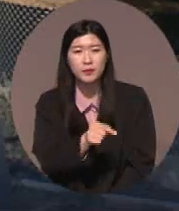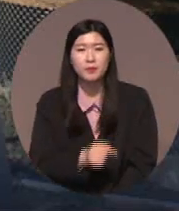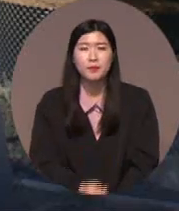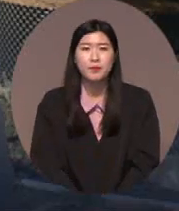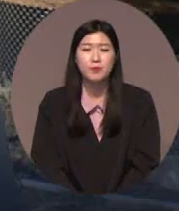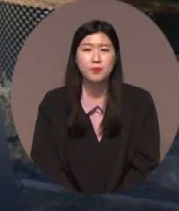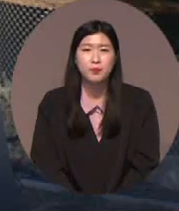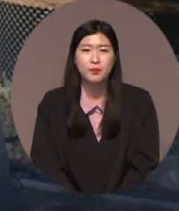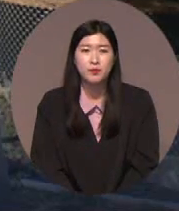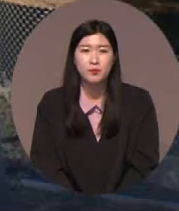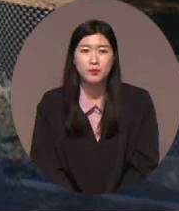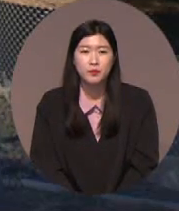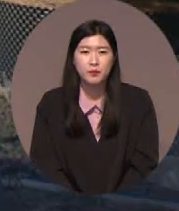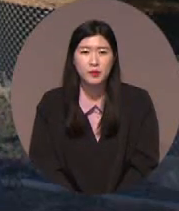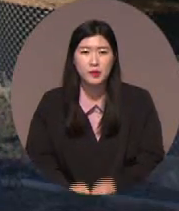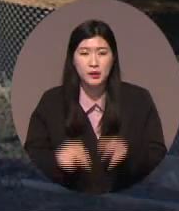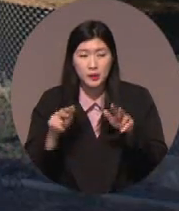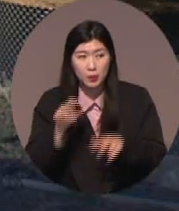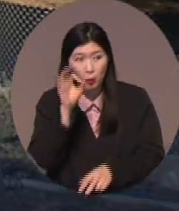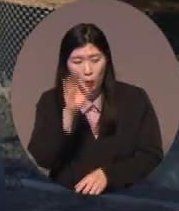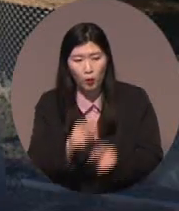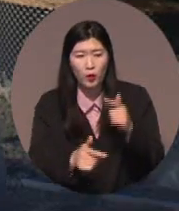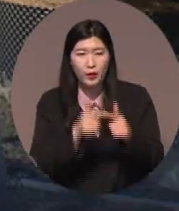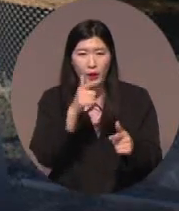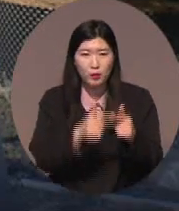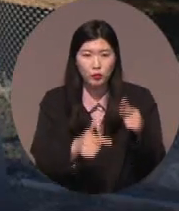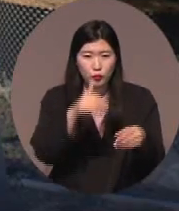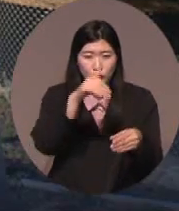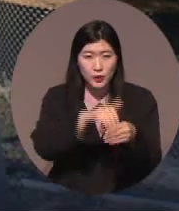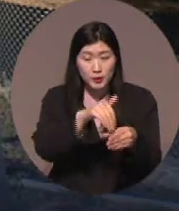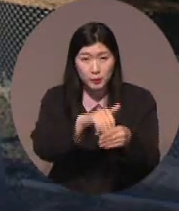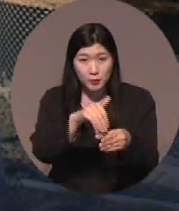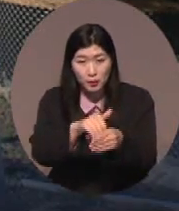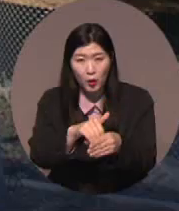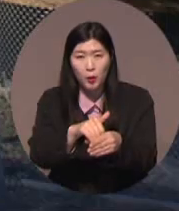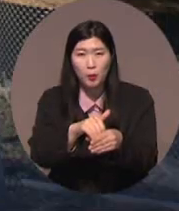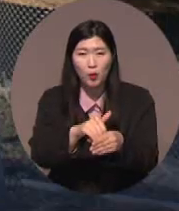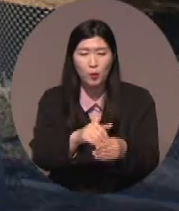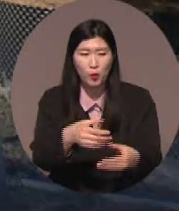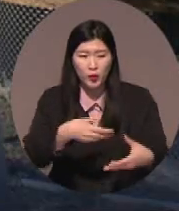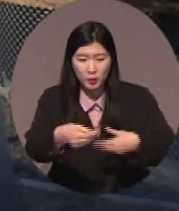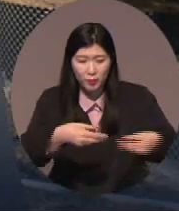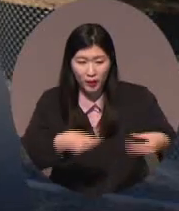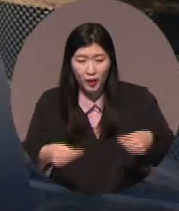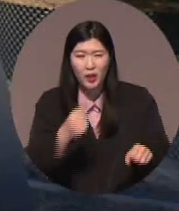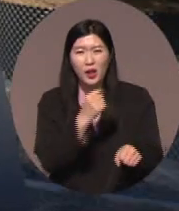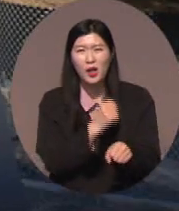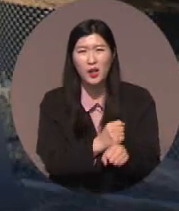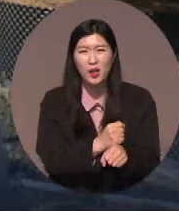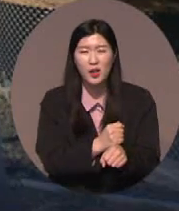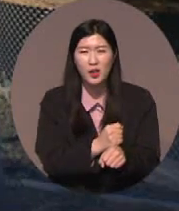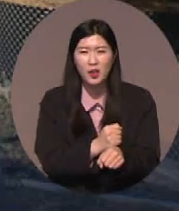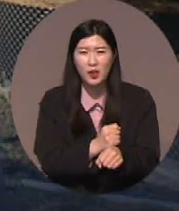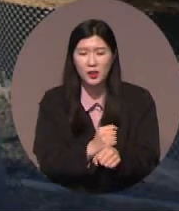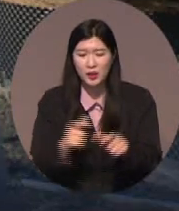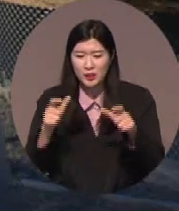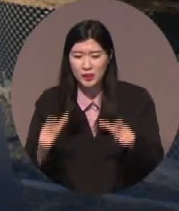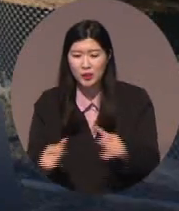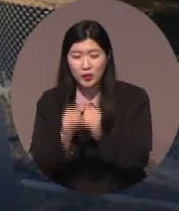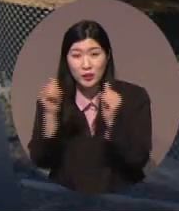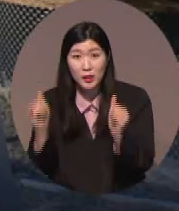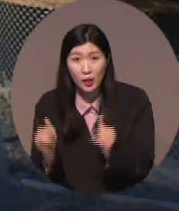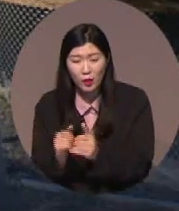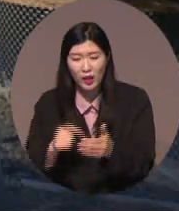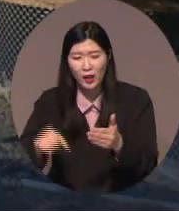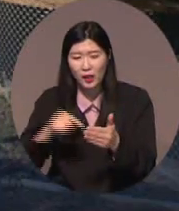됐던 지역이고 지금 보시다시피 조경 사업이나 이런거 임대업을 일부 하고 있는데 전혀 이제